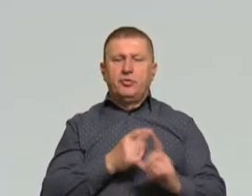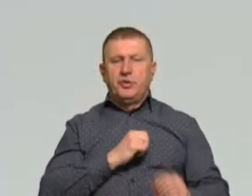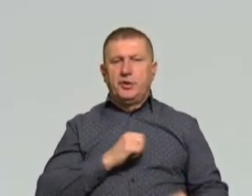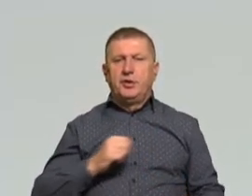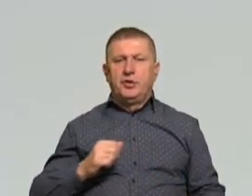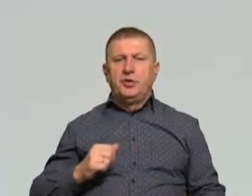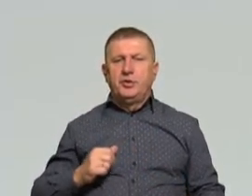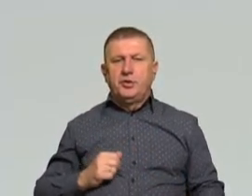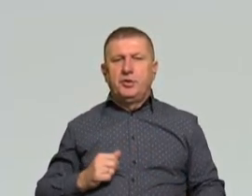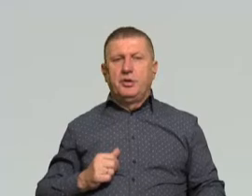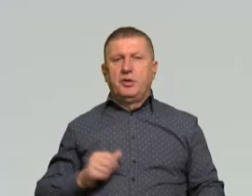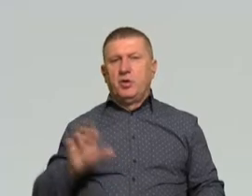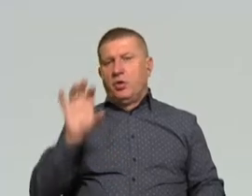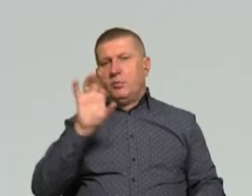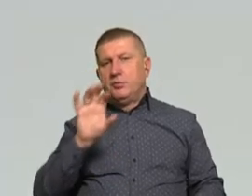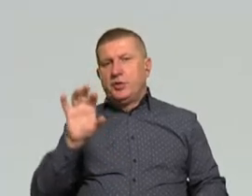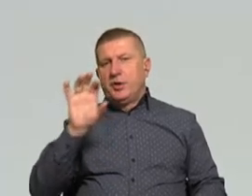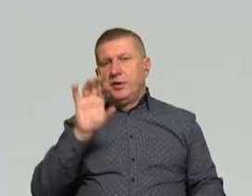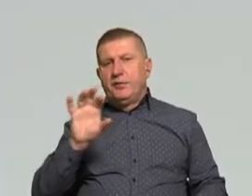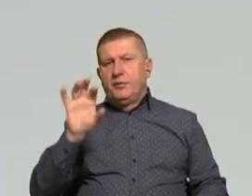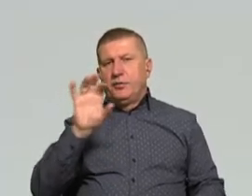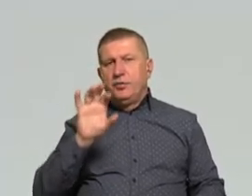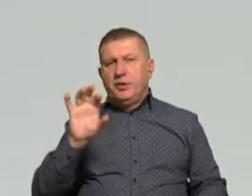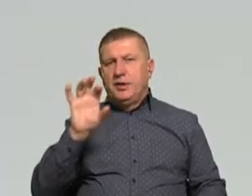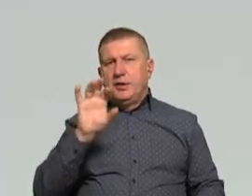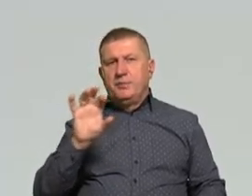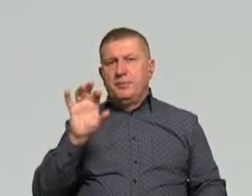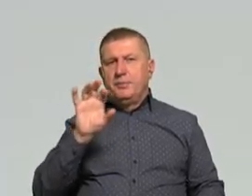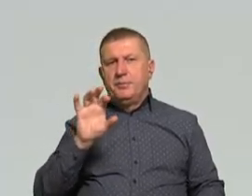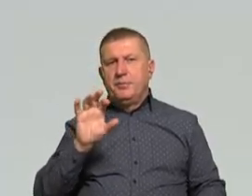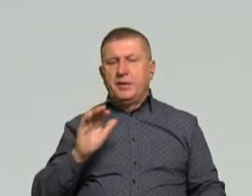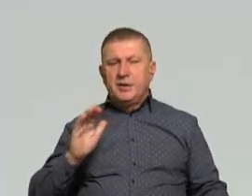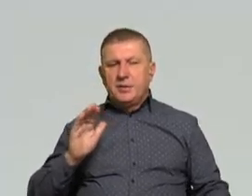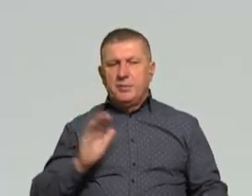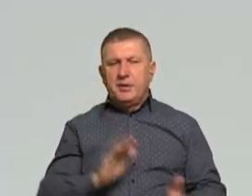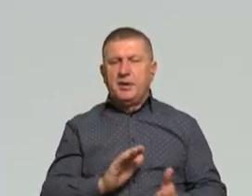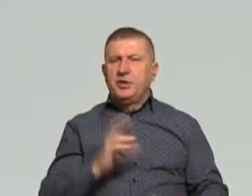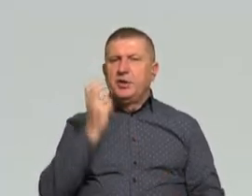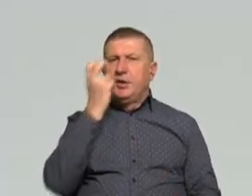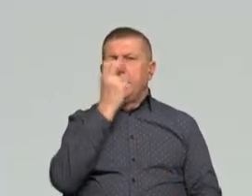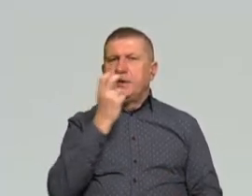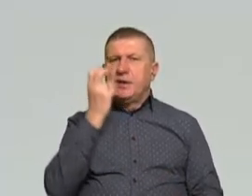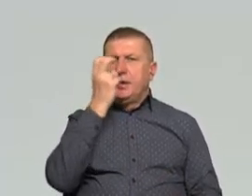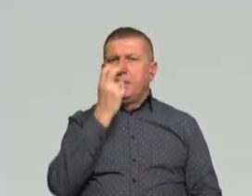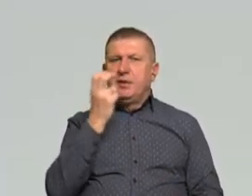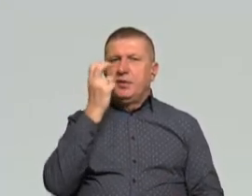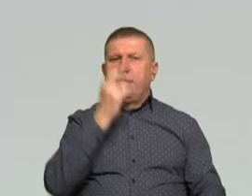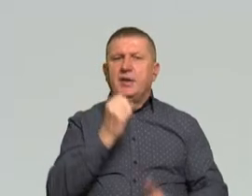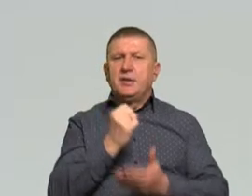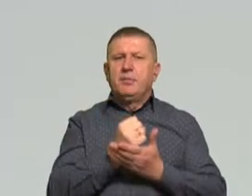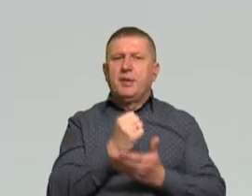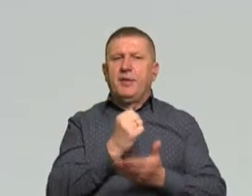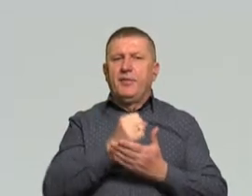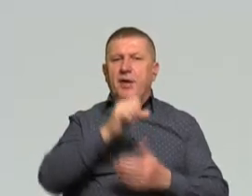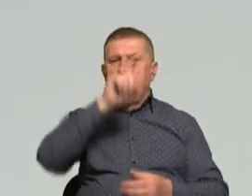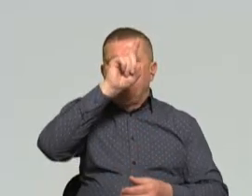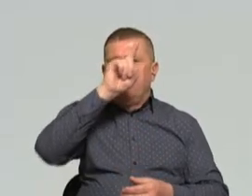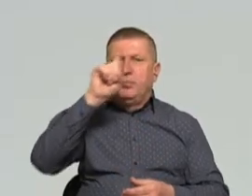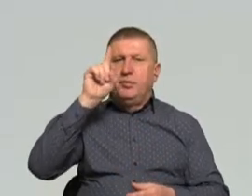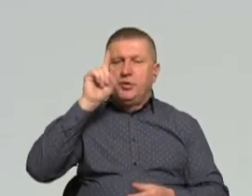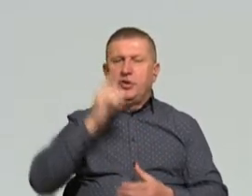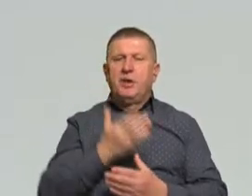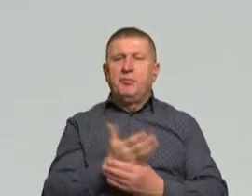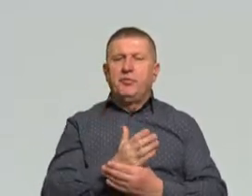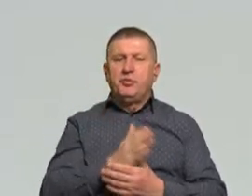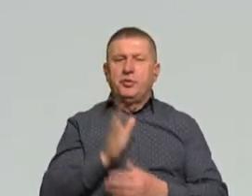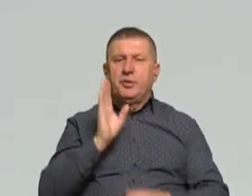sprawczością. No niestety obserwujemy takie zmniejszenie zainteresowania sprawami publicznymi wśród mieszkańców, ale